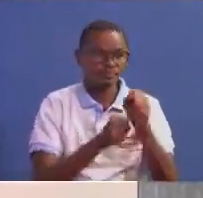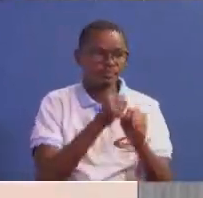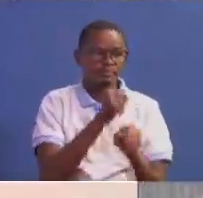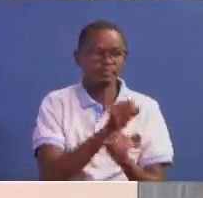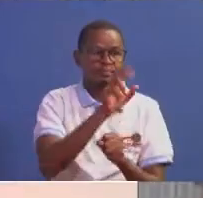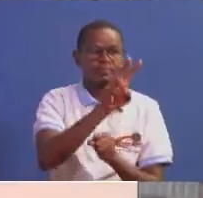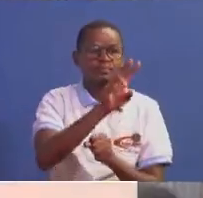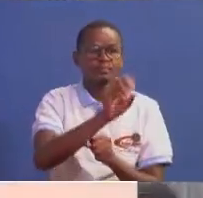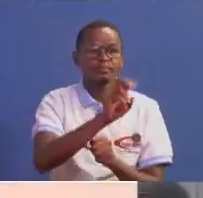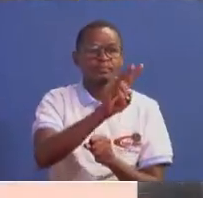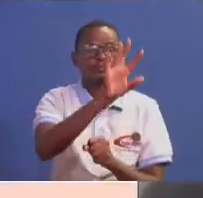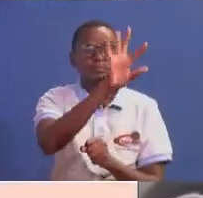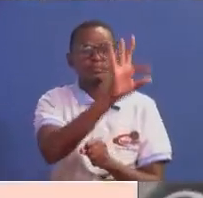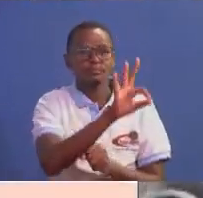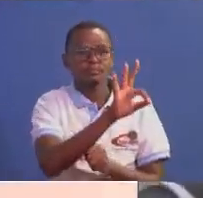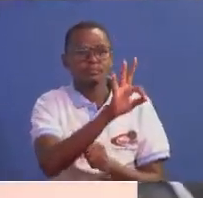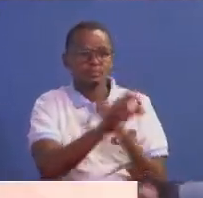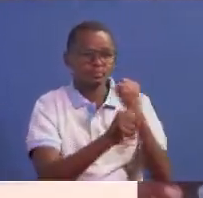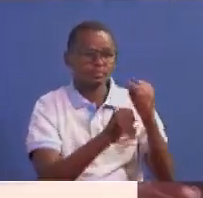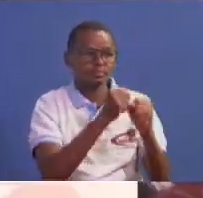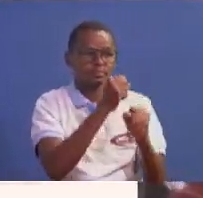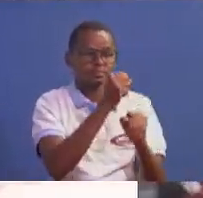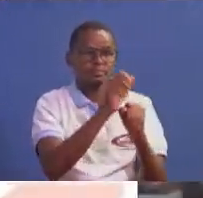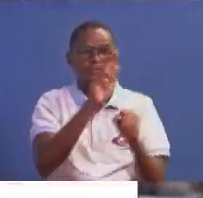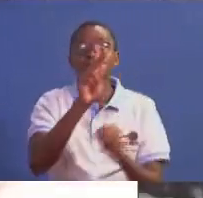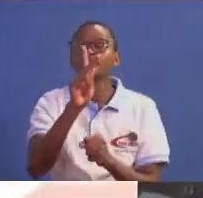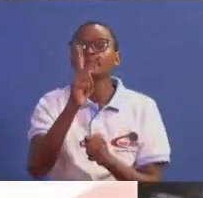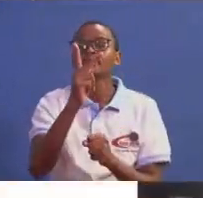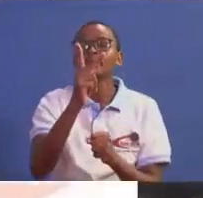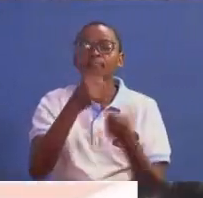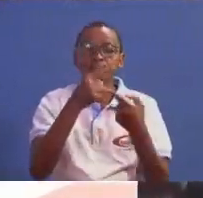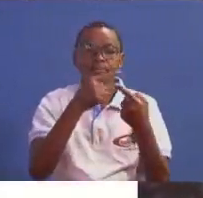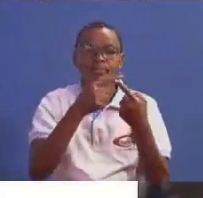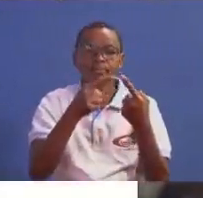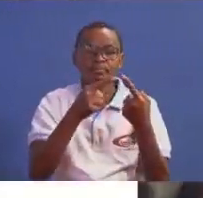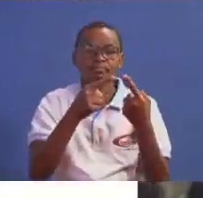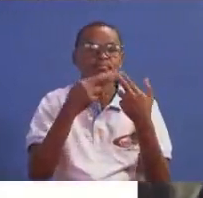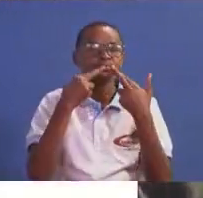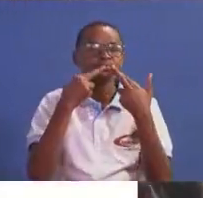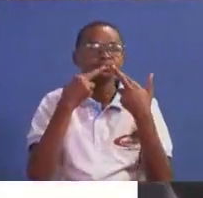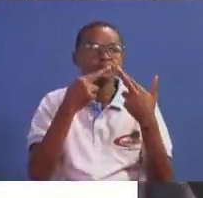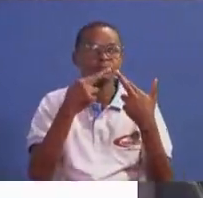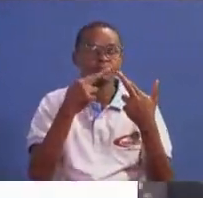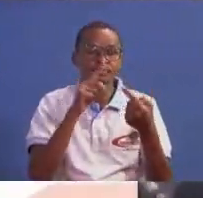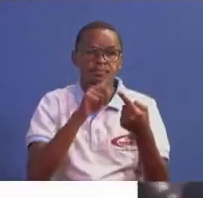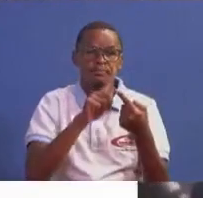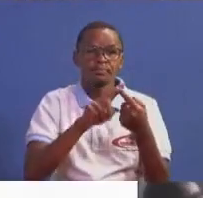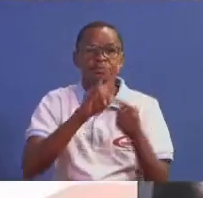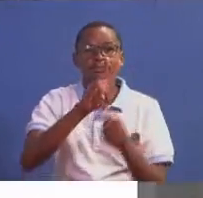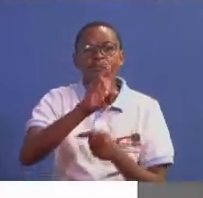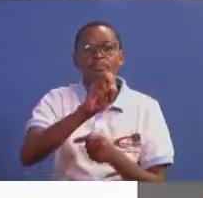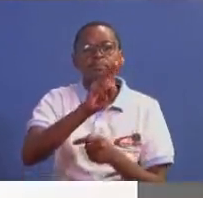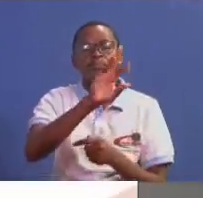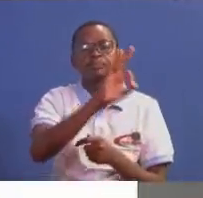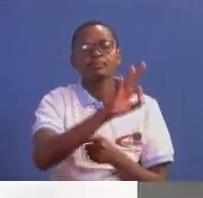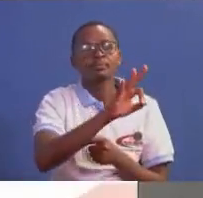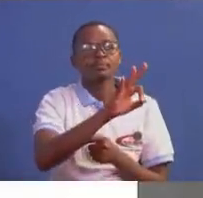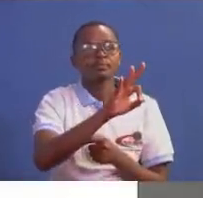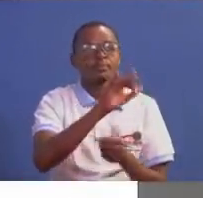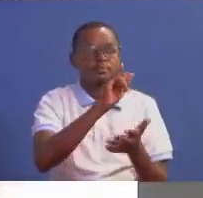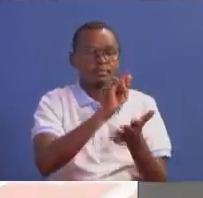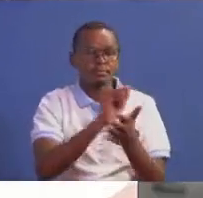Mwaka 2022 ulikuwa ni mwaka wa kisiasa nchini Kenya, lakini matukio yake yakajivuta hadi mwaka